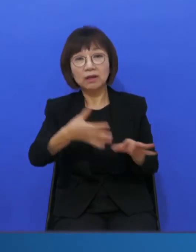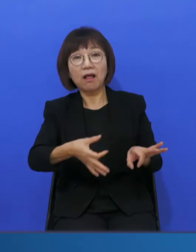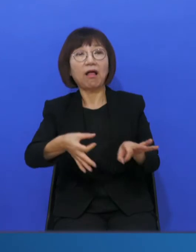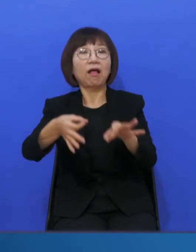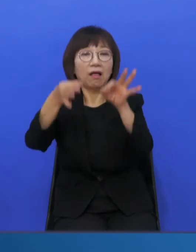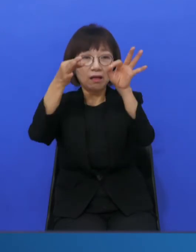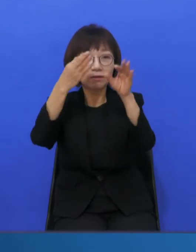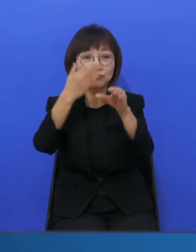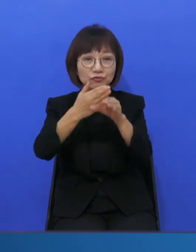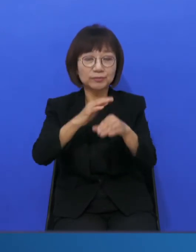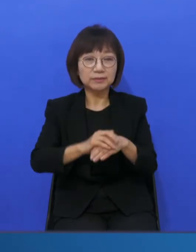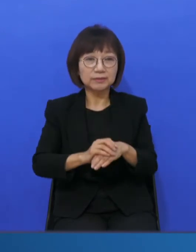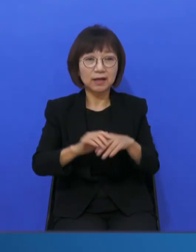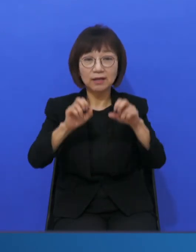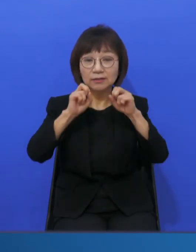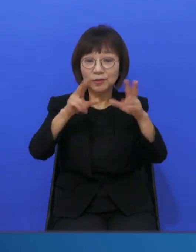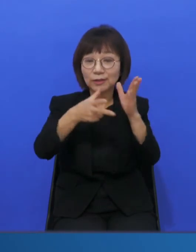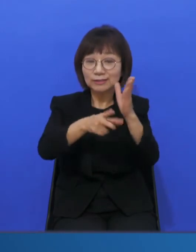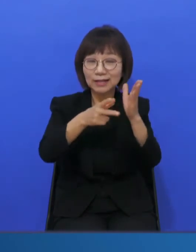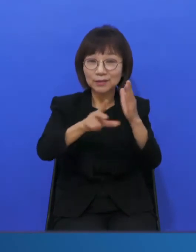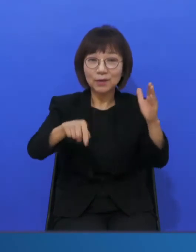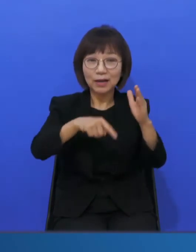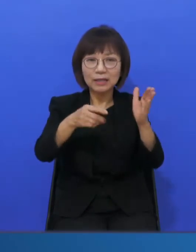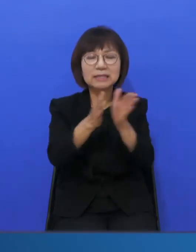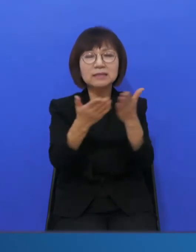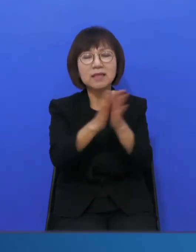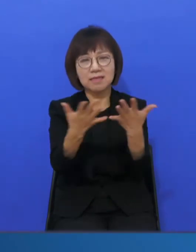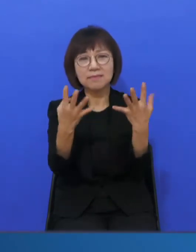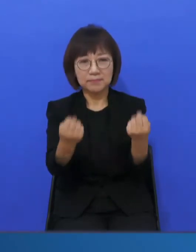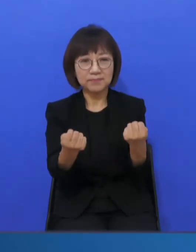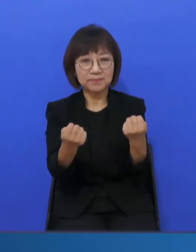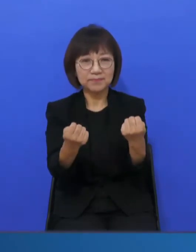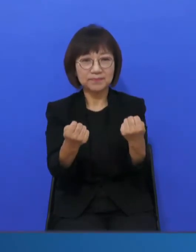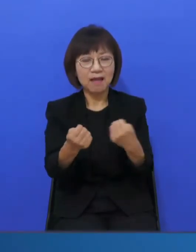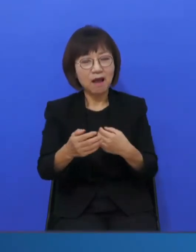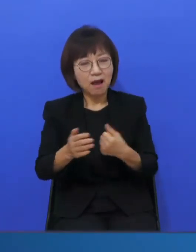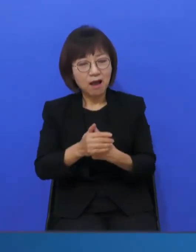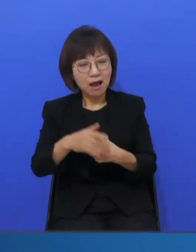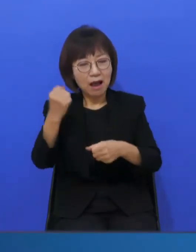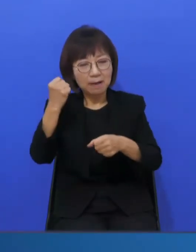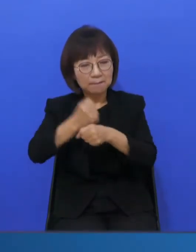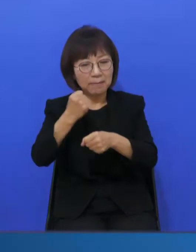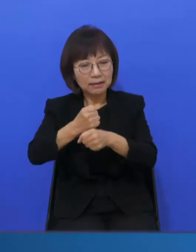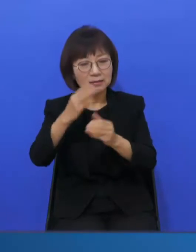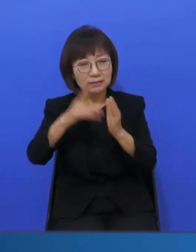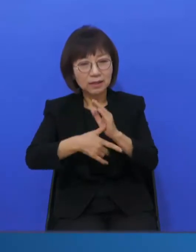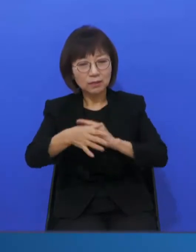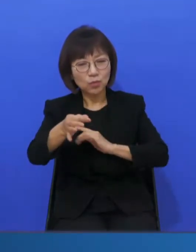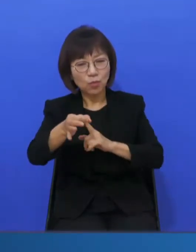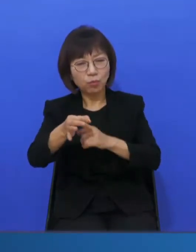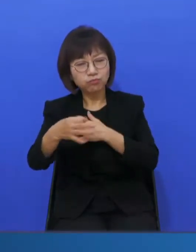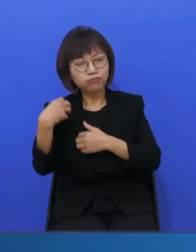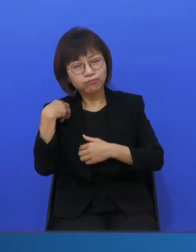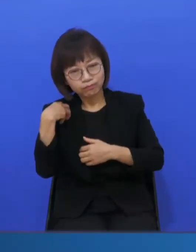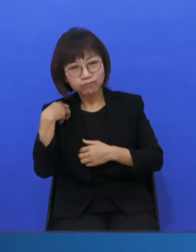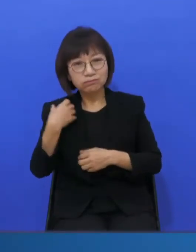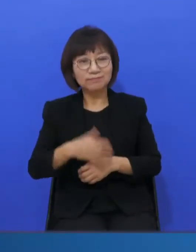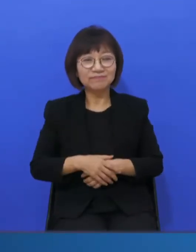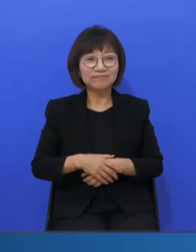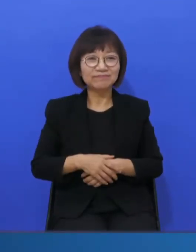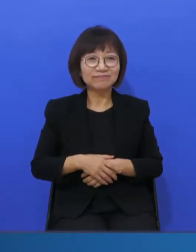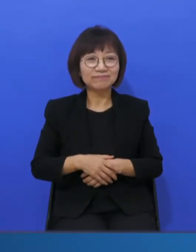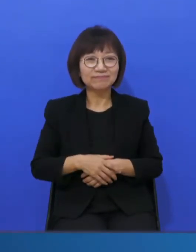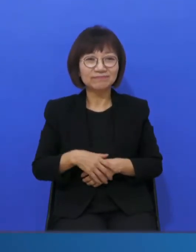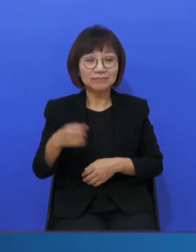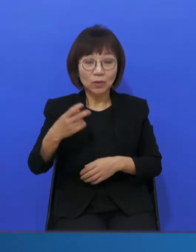있습니다. 아무래도 전도 자료 중에는 책자 형태가 많다 보니까 제작비에 미치는 영향이 적지 않았습니다.